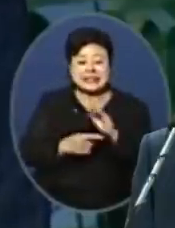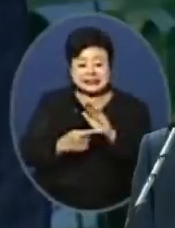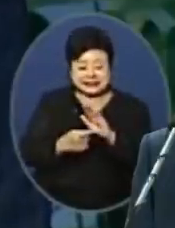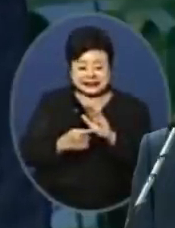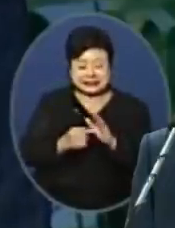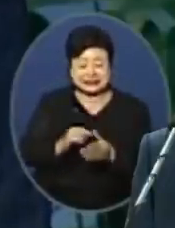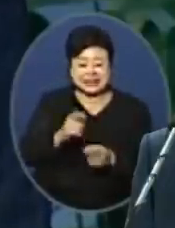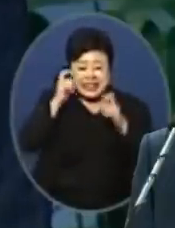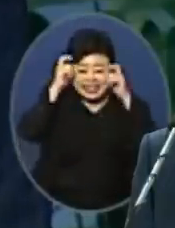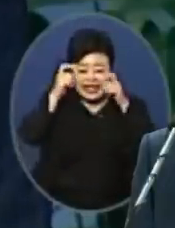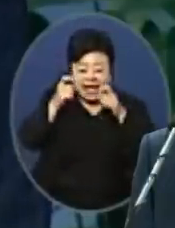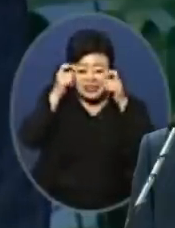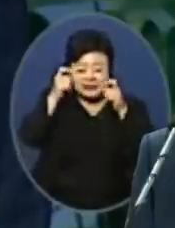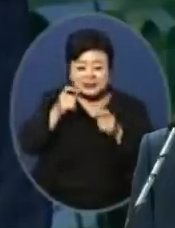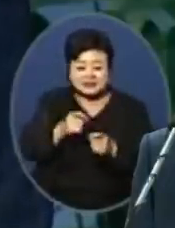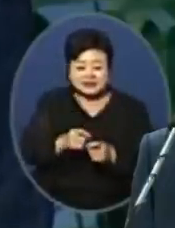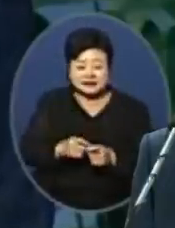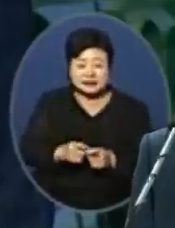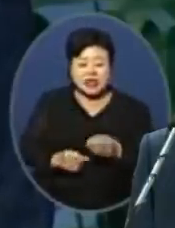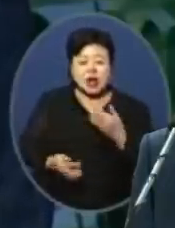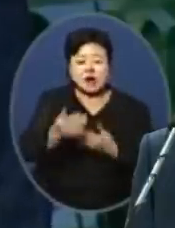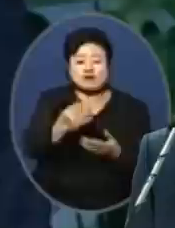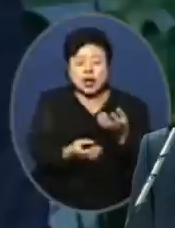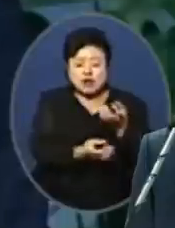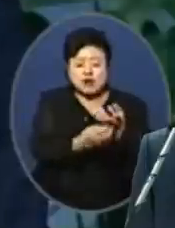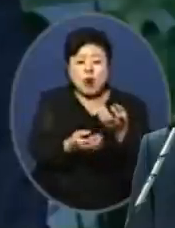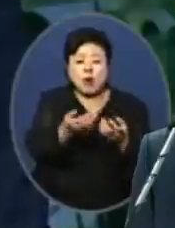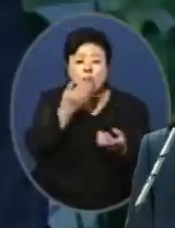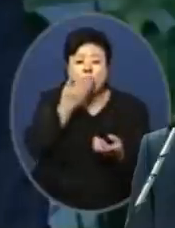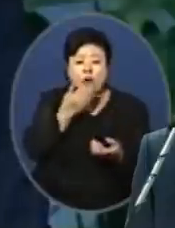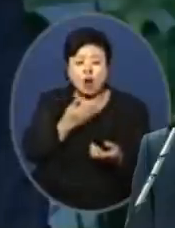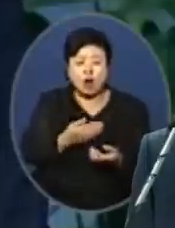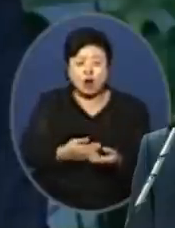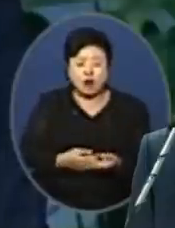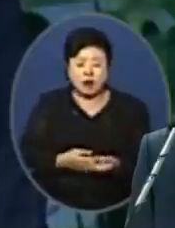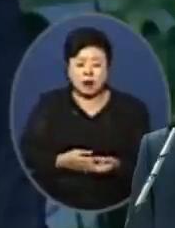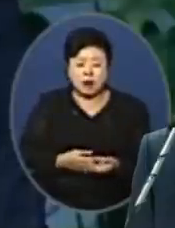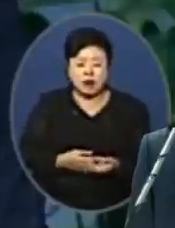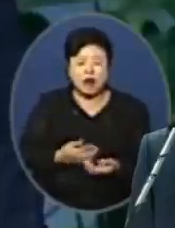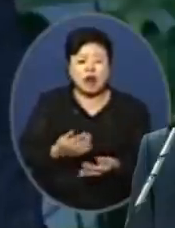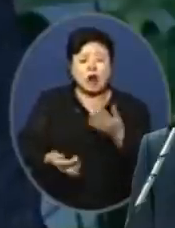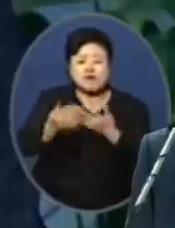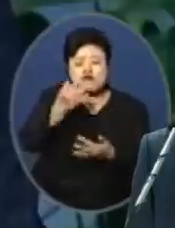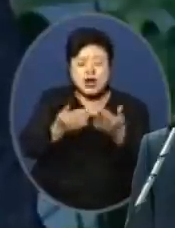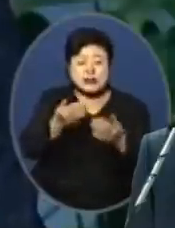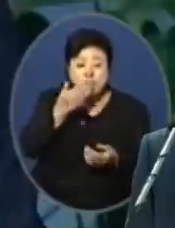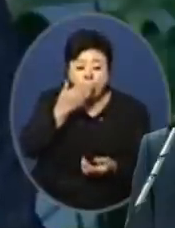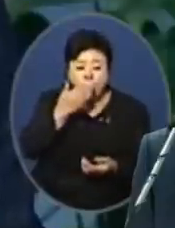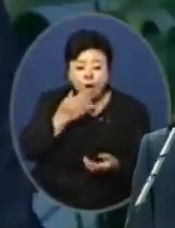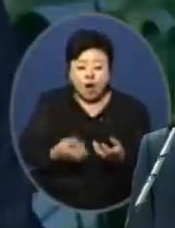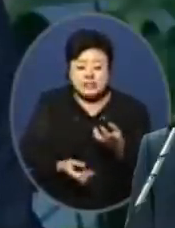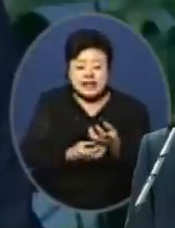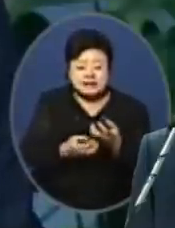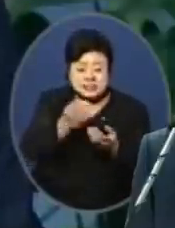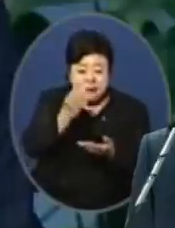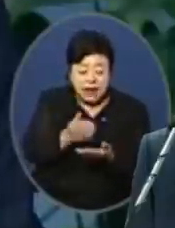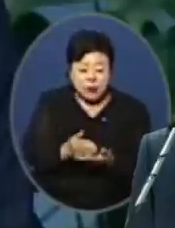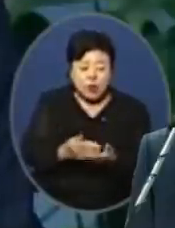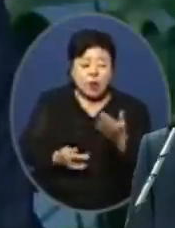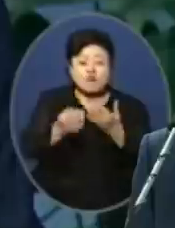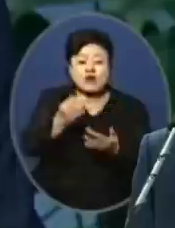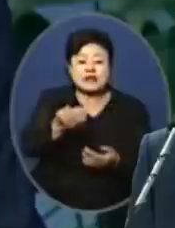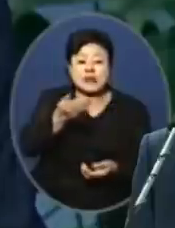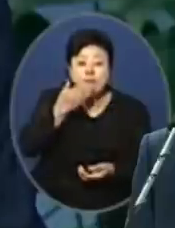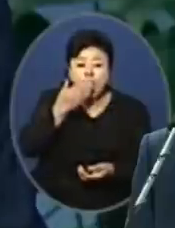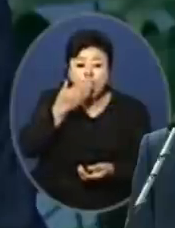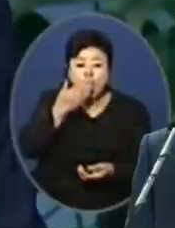양을 불에 구워 먹었지 않습니까? 삶아서 먹지도 말고 불에 구워서 먹어라. 예수님의 십자가 고난당하는